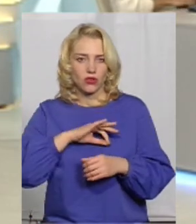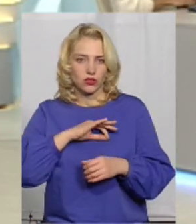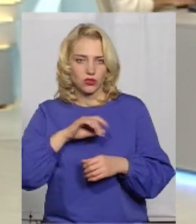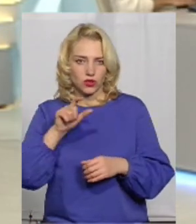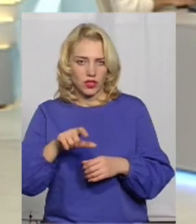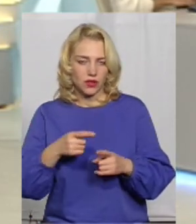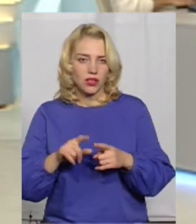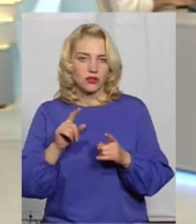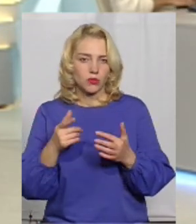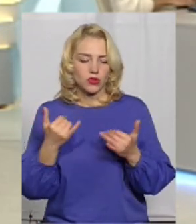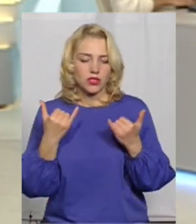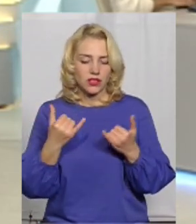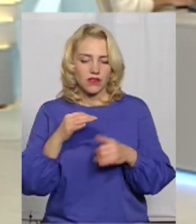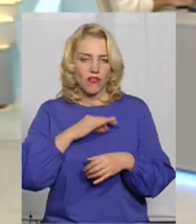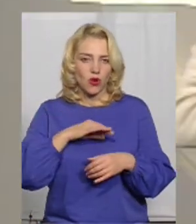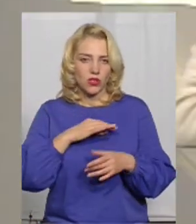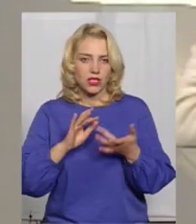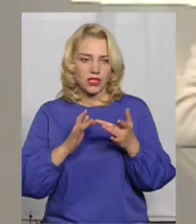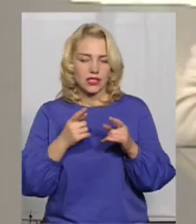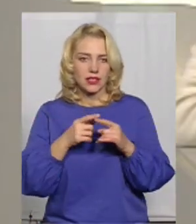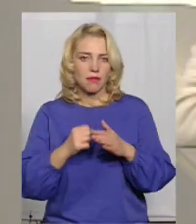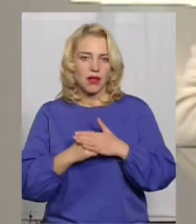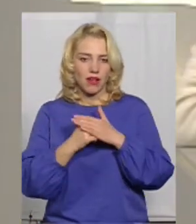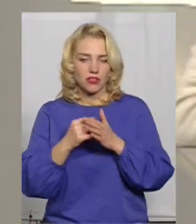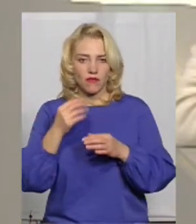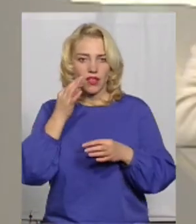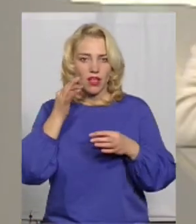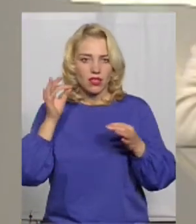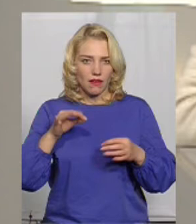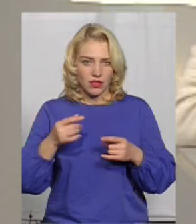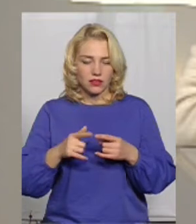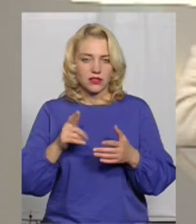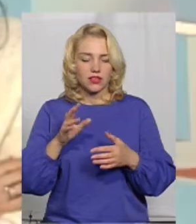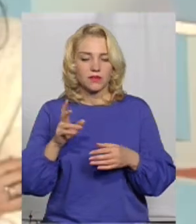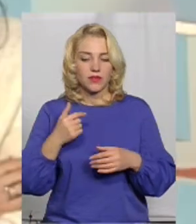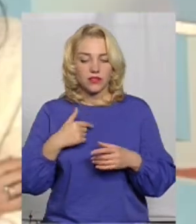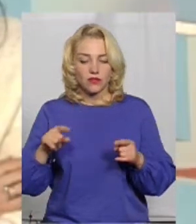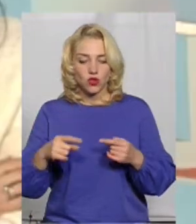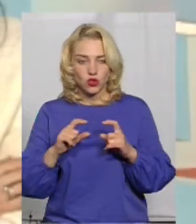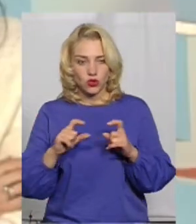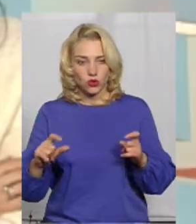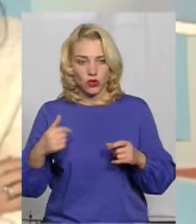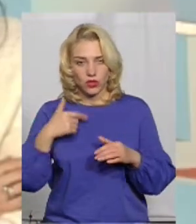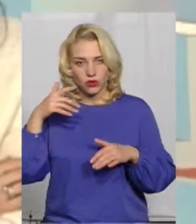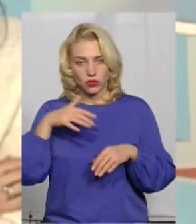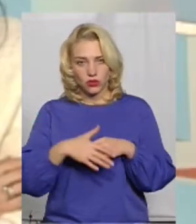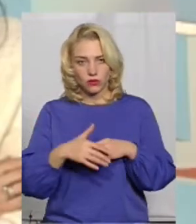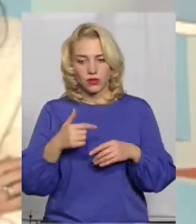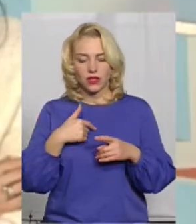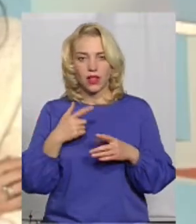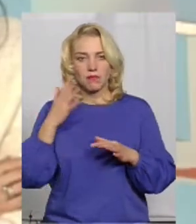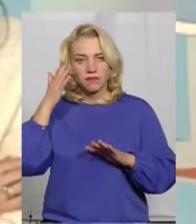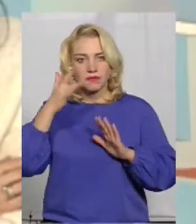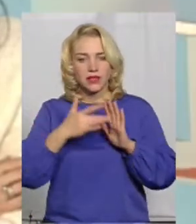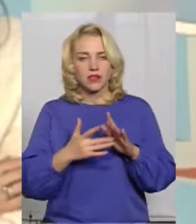використання соціальних мереж зараз можна назвати як базовий навик. Я, створюючи свою школу, в якийсь певний момент зрозуміла і поставила чітку місію, що